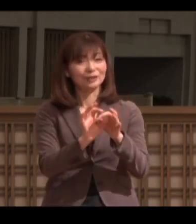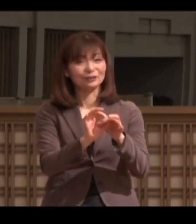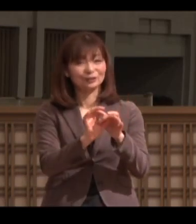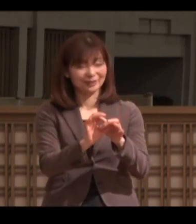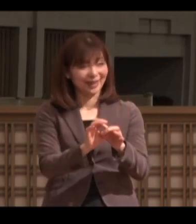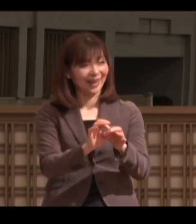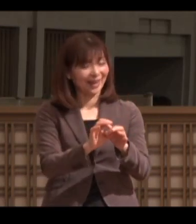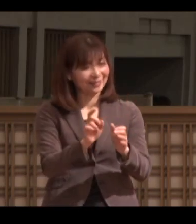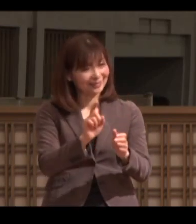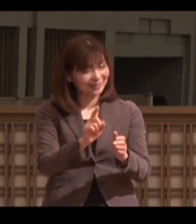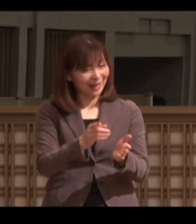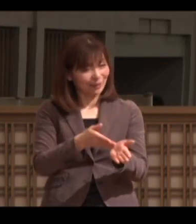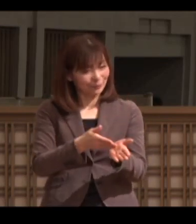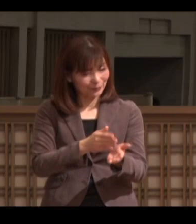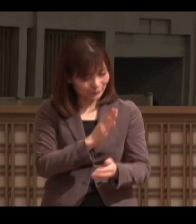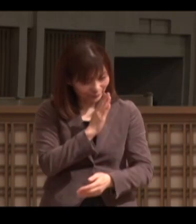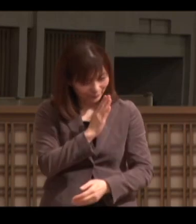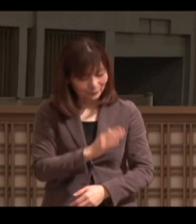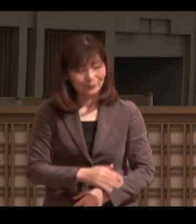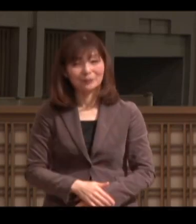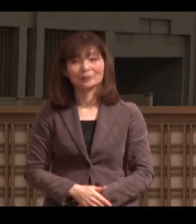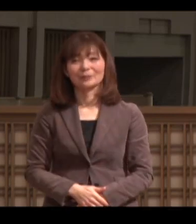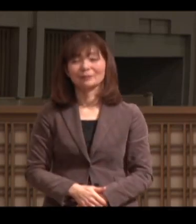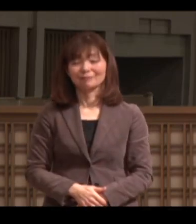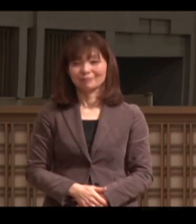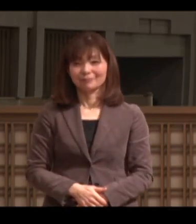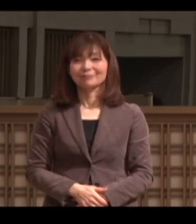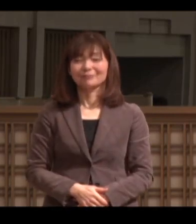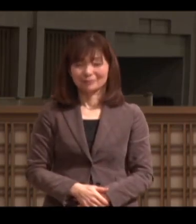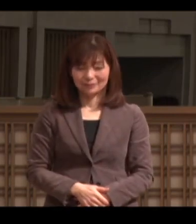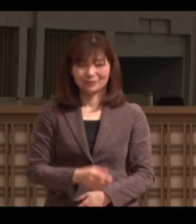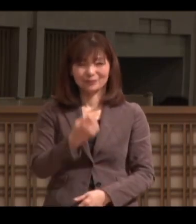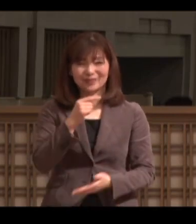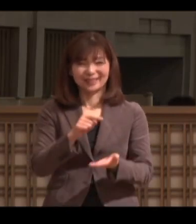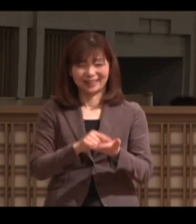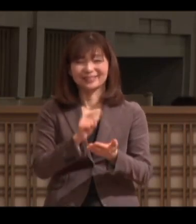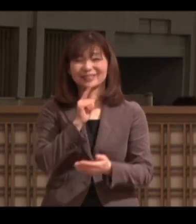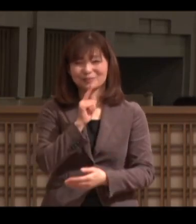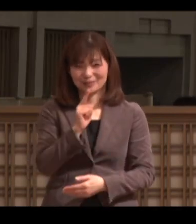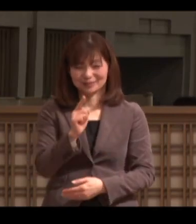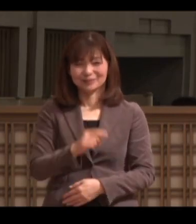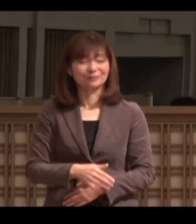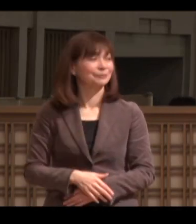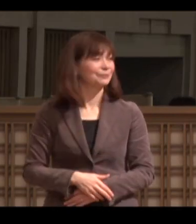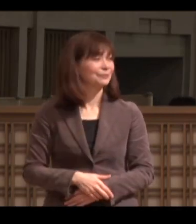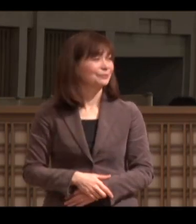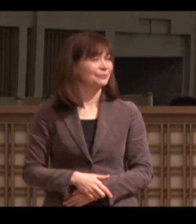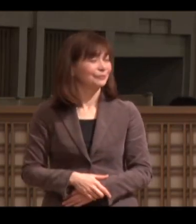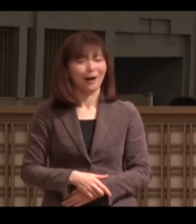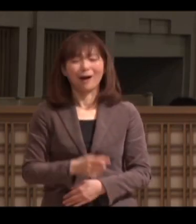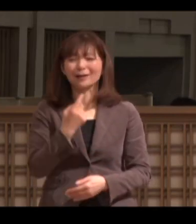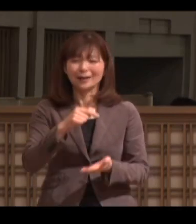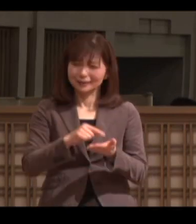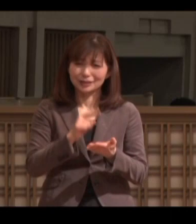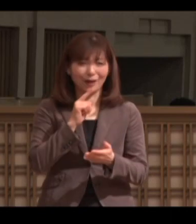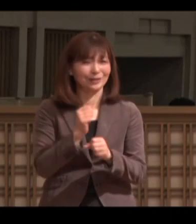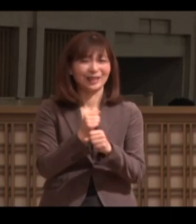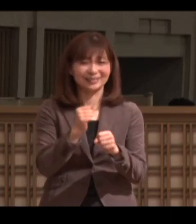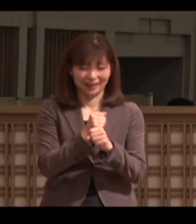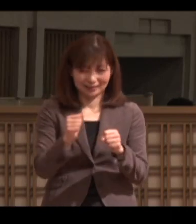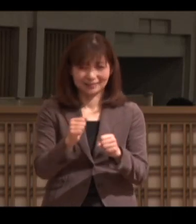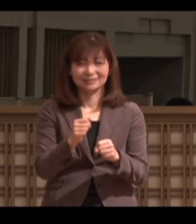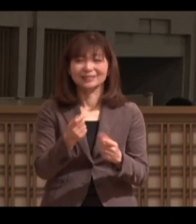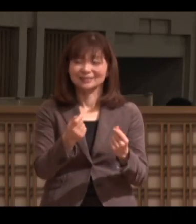言いいてもよろしいでしょうかはい一言でちょっと語り尽くせないですけど